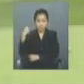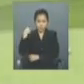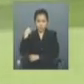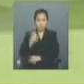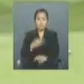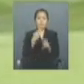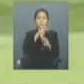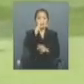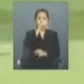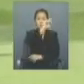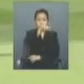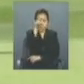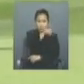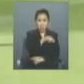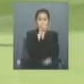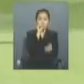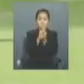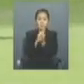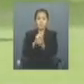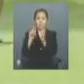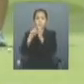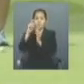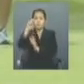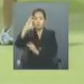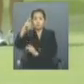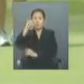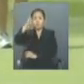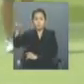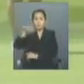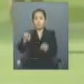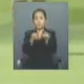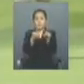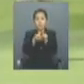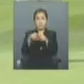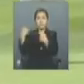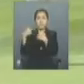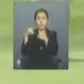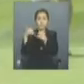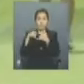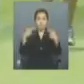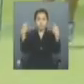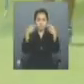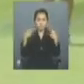จากอังกฤษพบกับเอียนโพสเตอร์โปรจากอังกฤษเช่นเดียวกันค่ะ